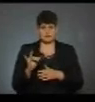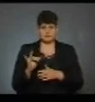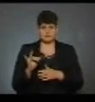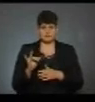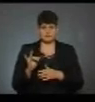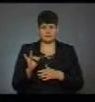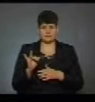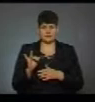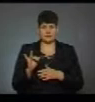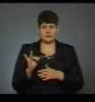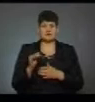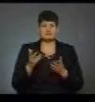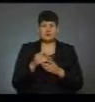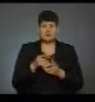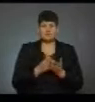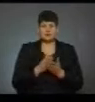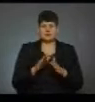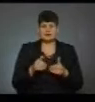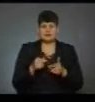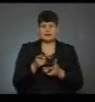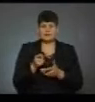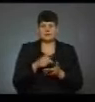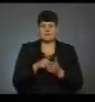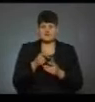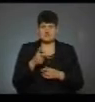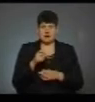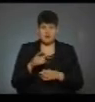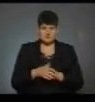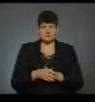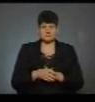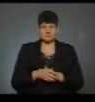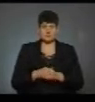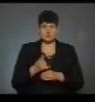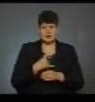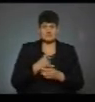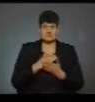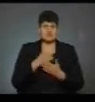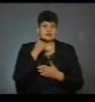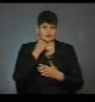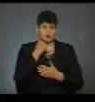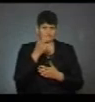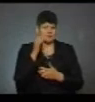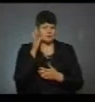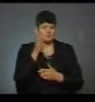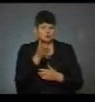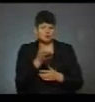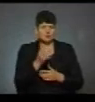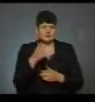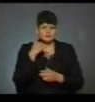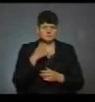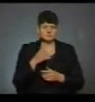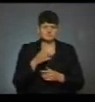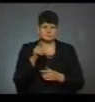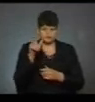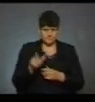який послугу, з якого надає нам «Тернопільміськгаз». Мені підказують, що у нас є перший телефонний дзвінок. Давайте ми послухаємо додзвонювача і далі